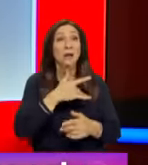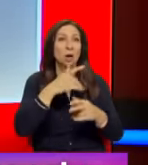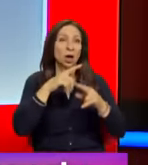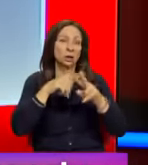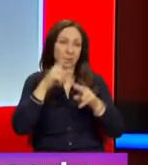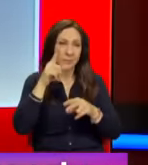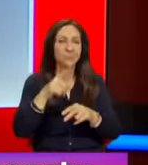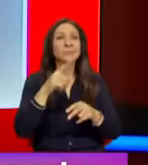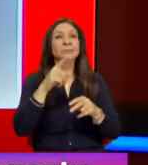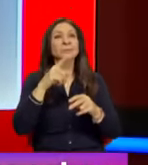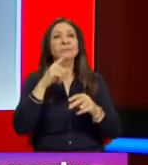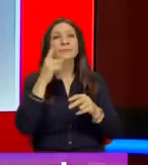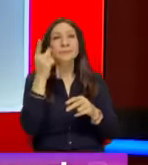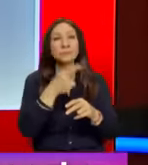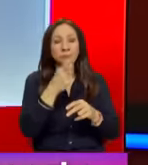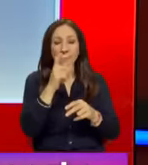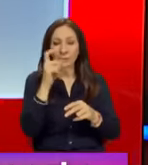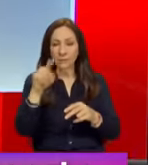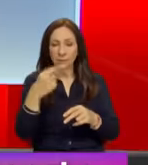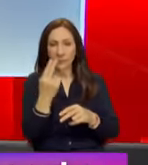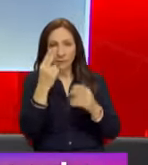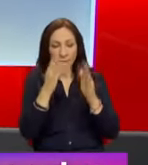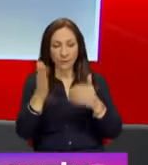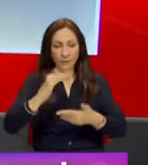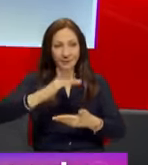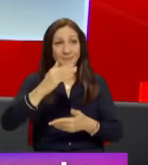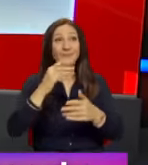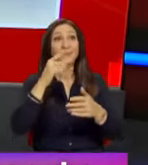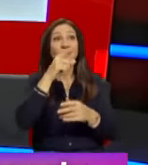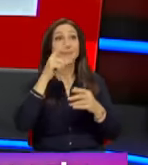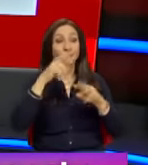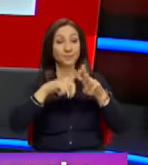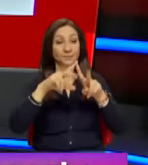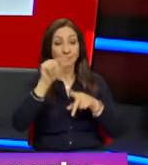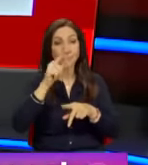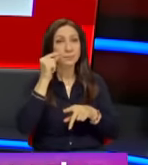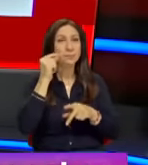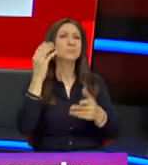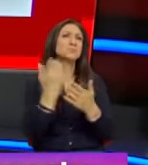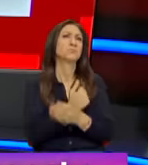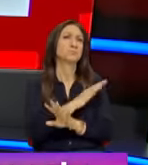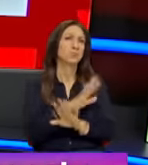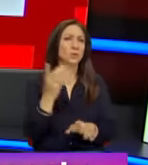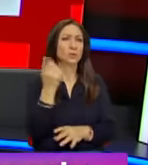Ajansı sandıkların %99,7'si açıldı. Cemil Tugay kazandı, rahat kazandı,